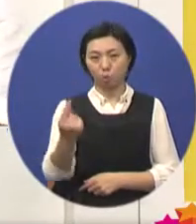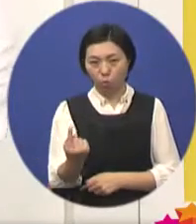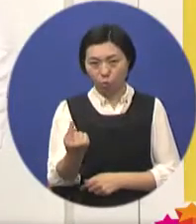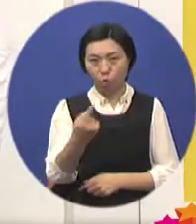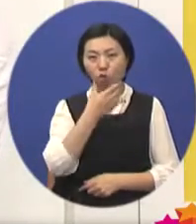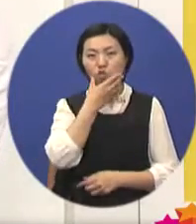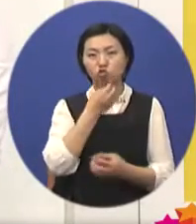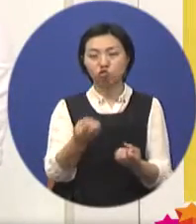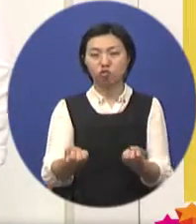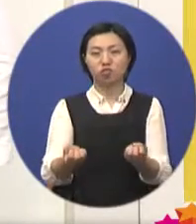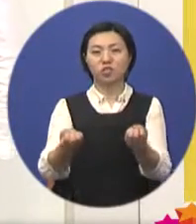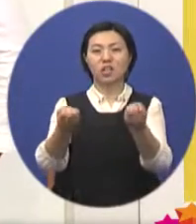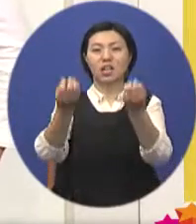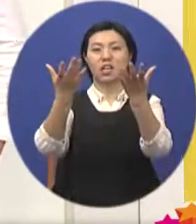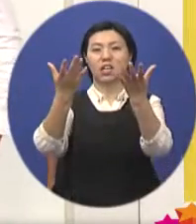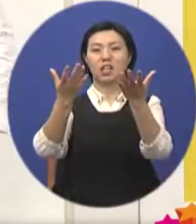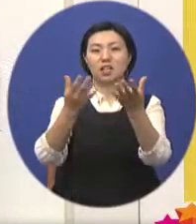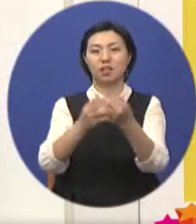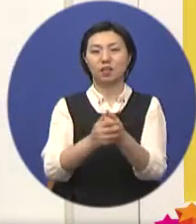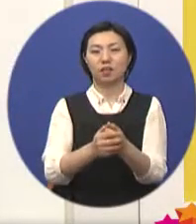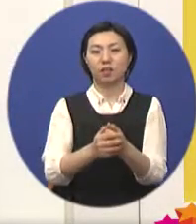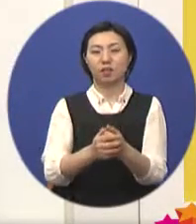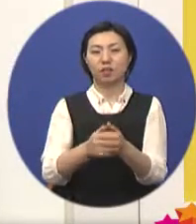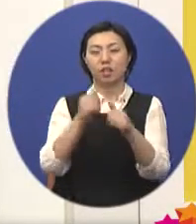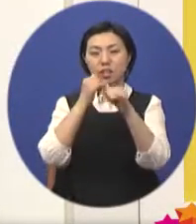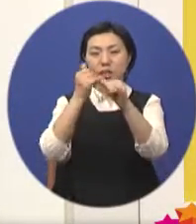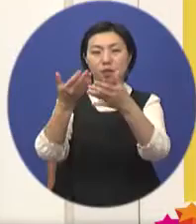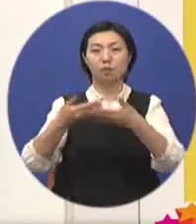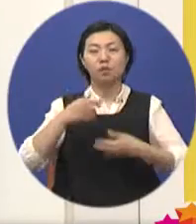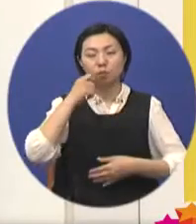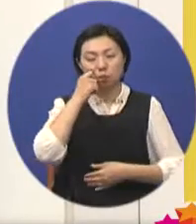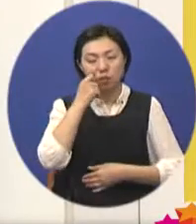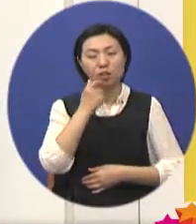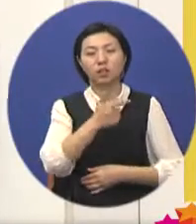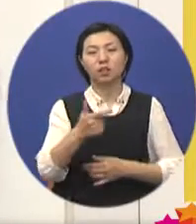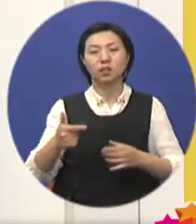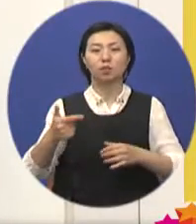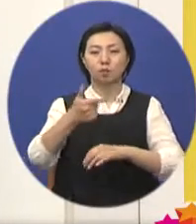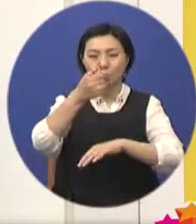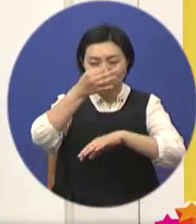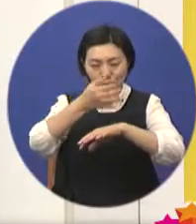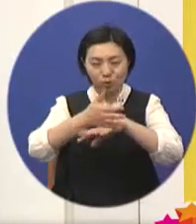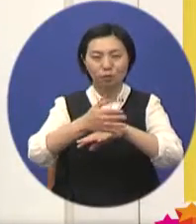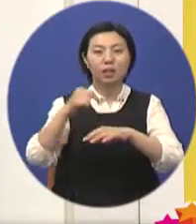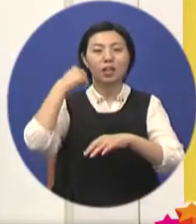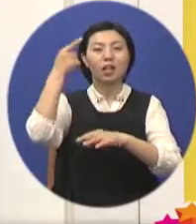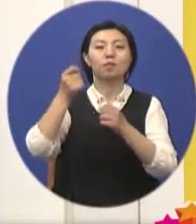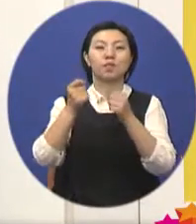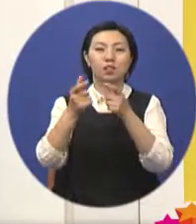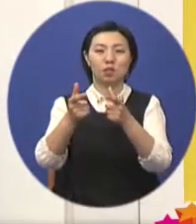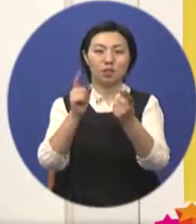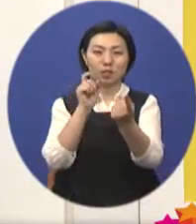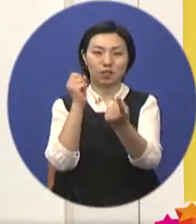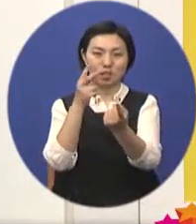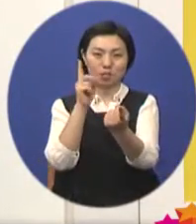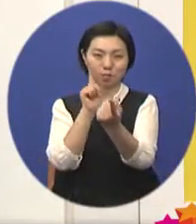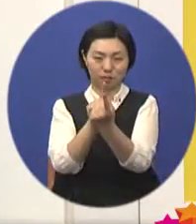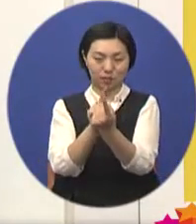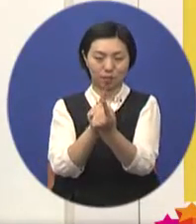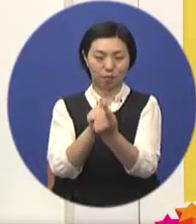신대호님 축하합니다. 네, 시상에 못 드신 분들 죄송합니다. 다음 기회에 뵙겠습니다. 그러니까요. 자,